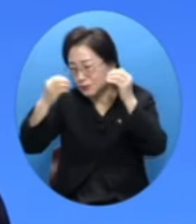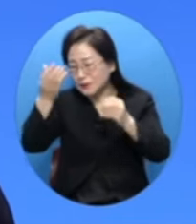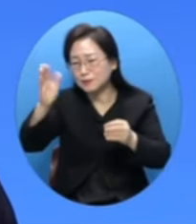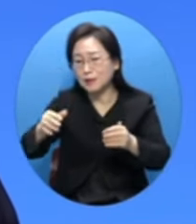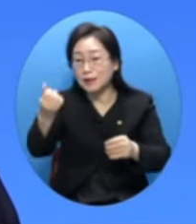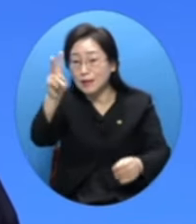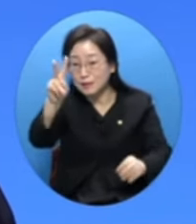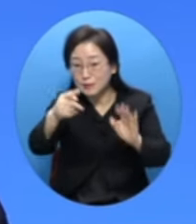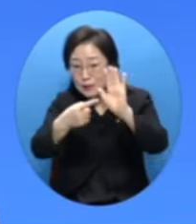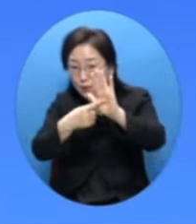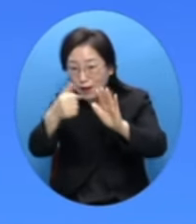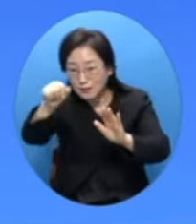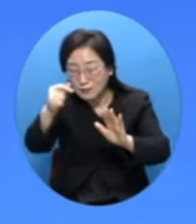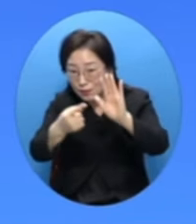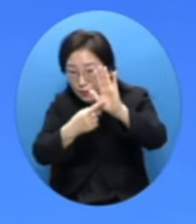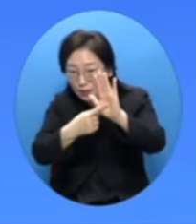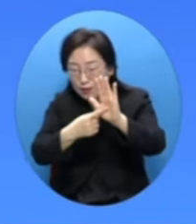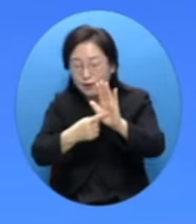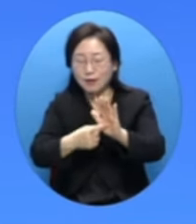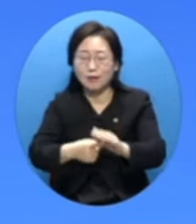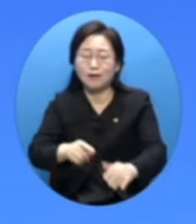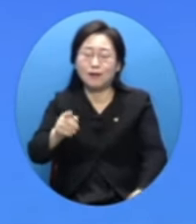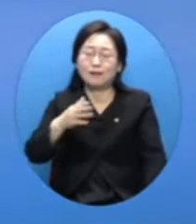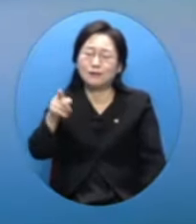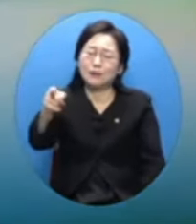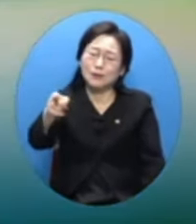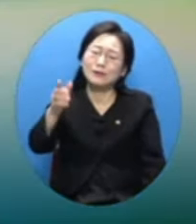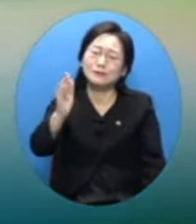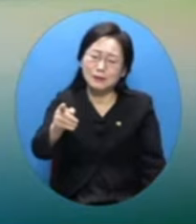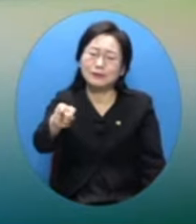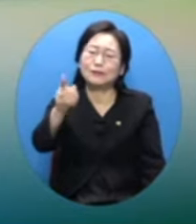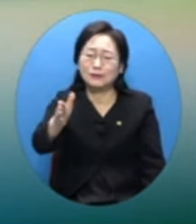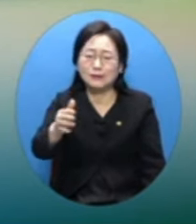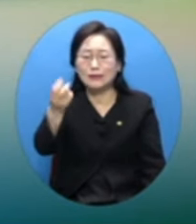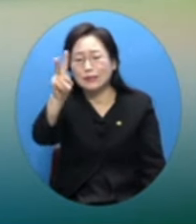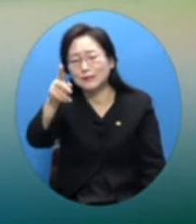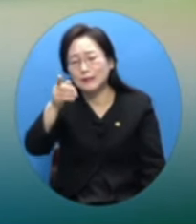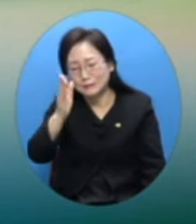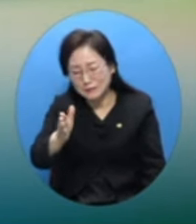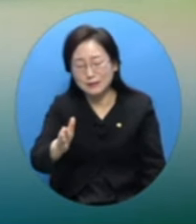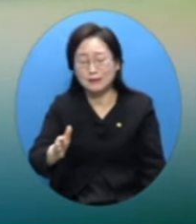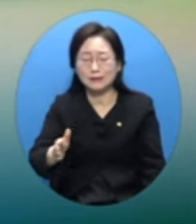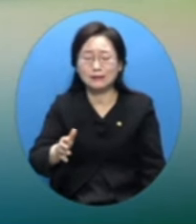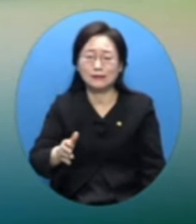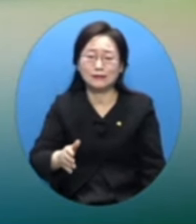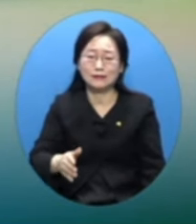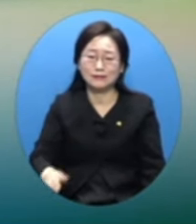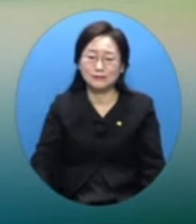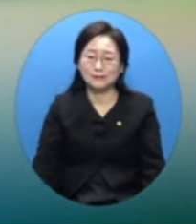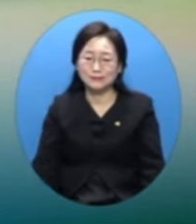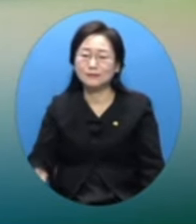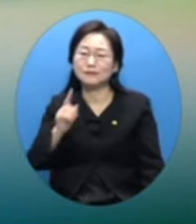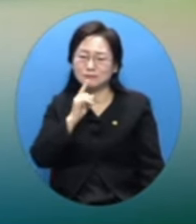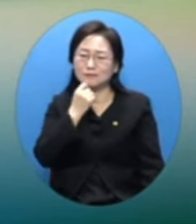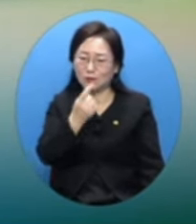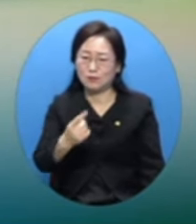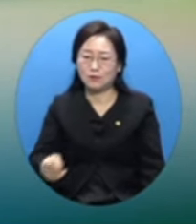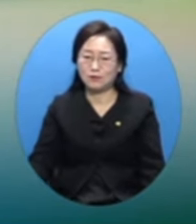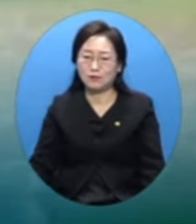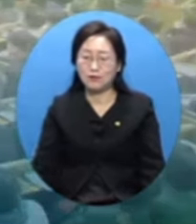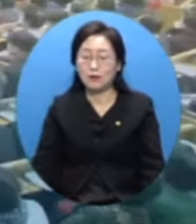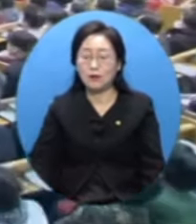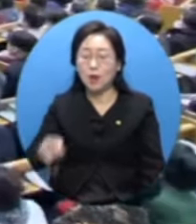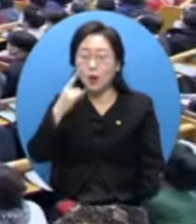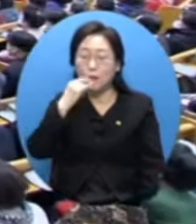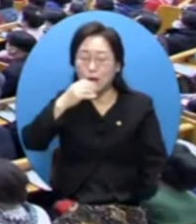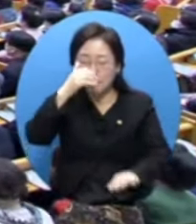때마다 내가 있을 것은 거기가 아닌데 내가 있을 것은 거기가 아닌데 어머니가 말씀하셨다고 합니다. 이 어머니의 유언인